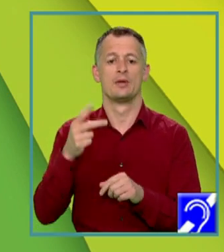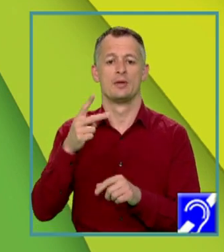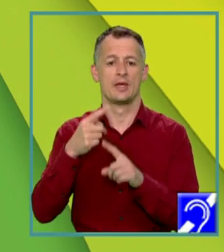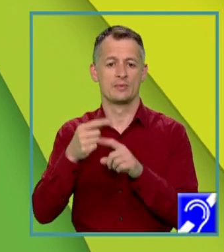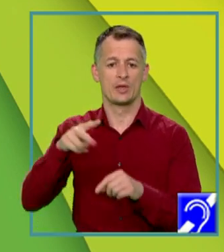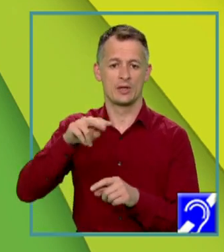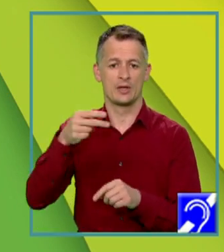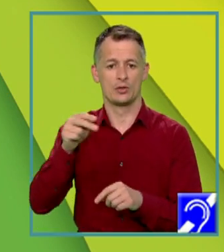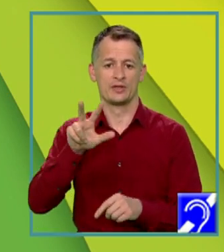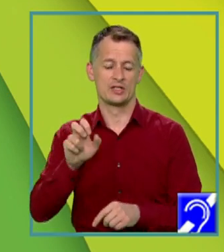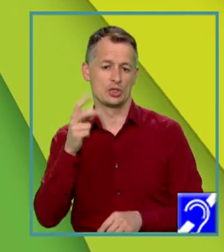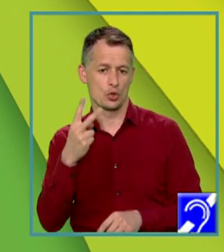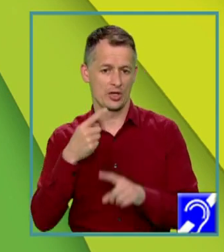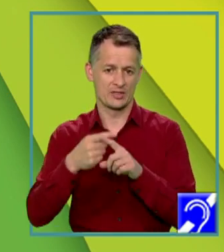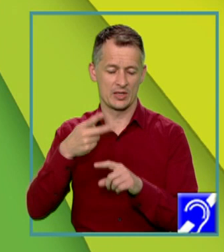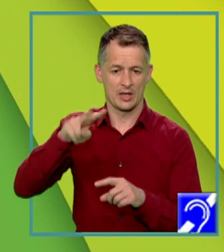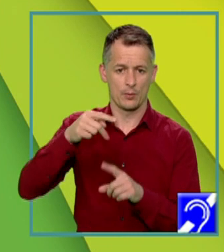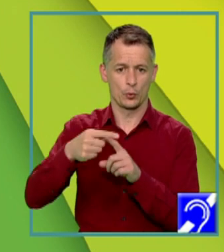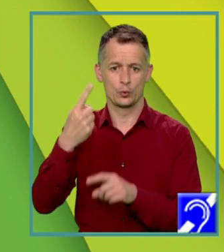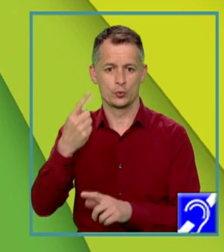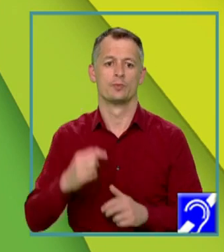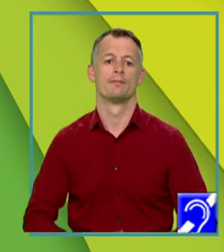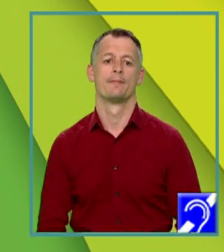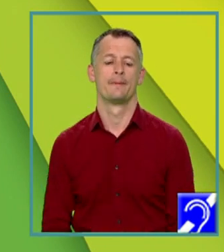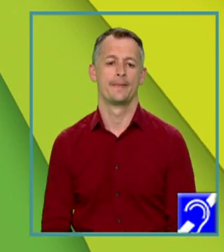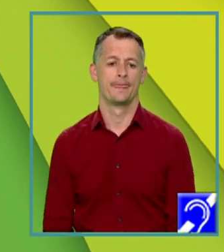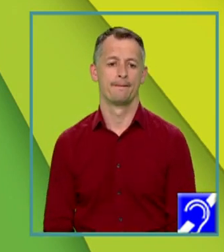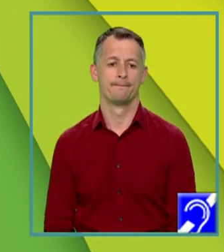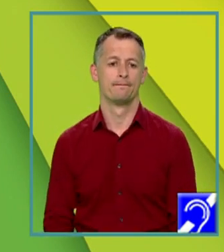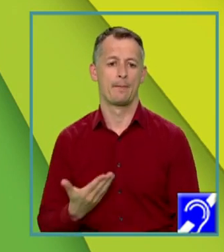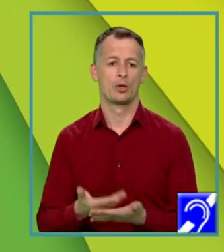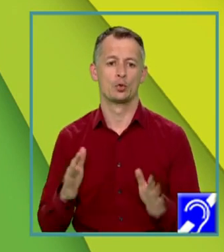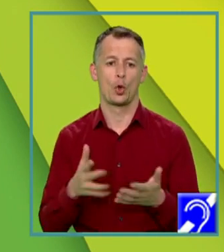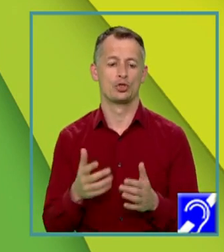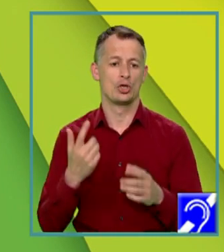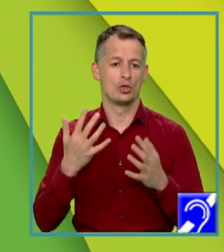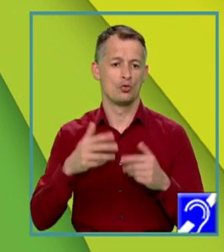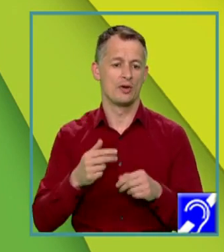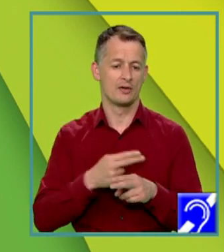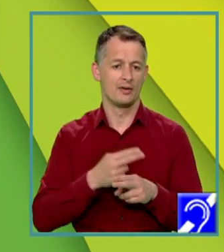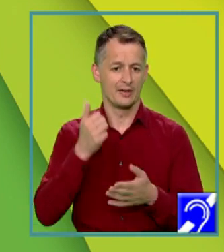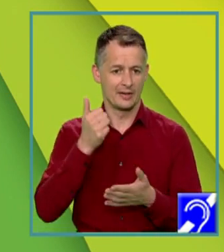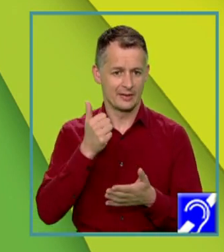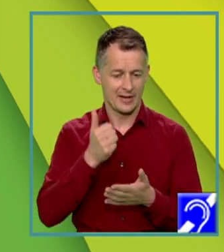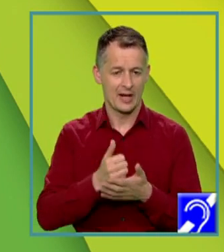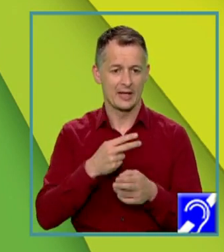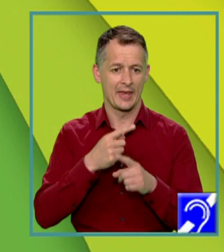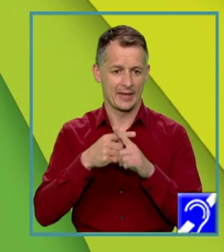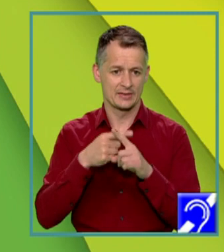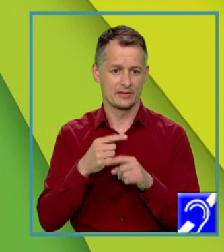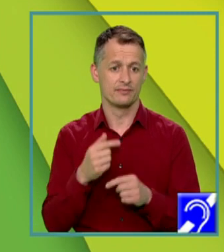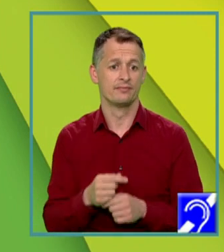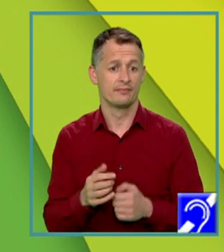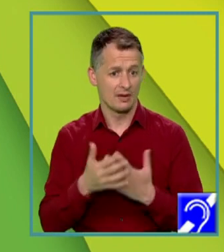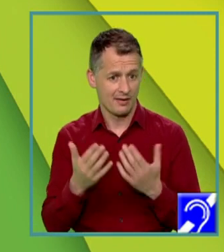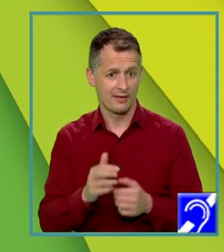egal cu 32 x pătrat plus 1 pentru orice număr real X Evident expresia